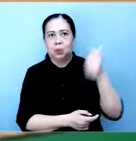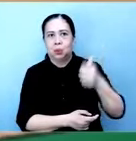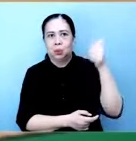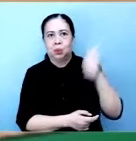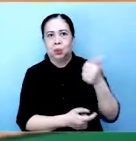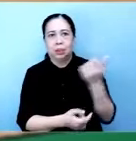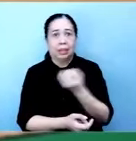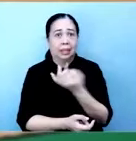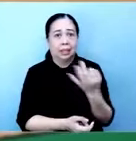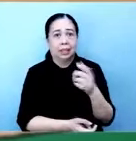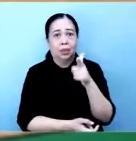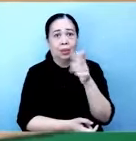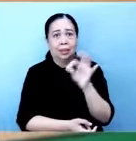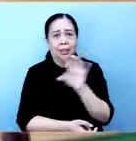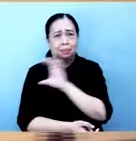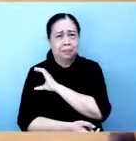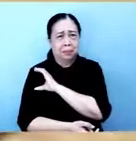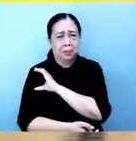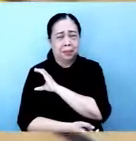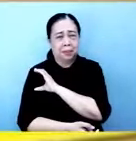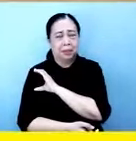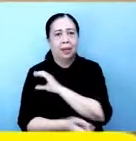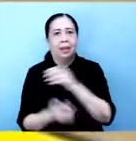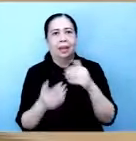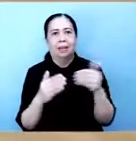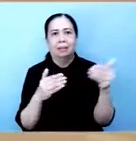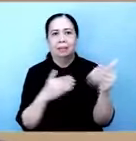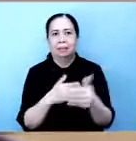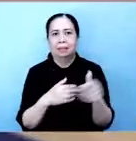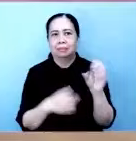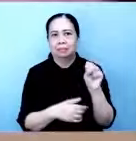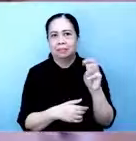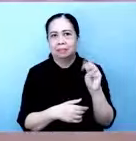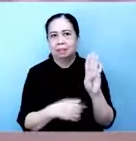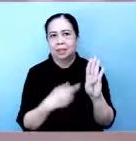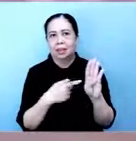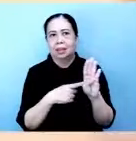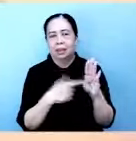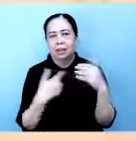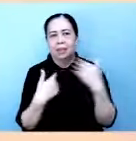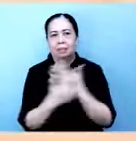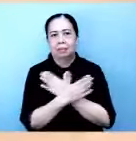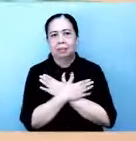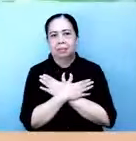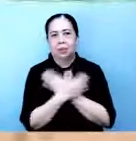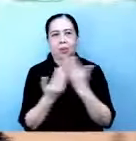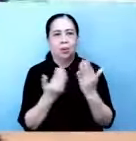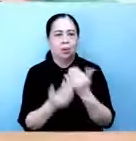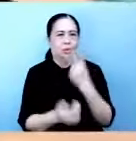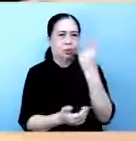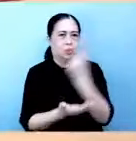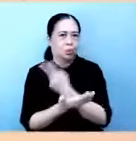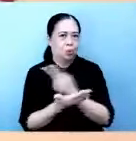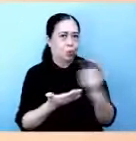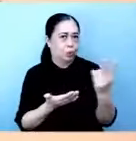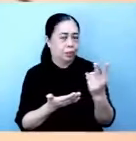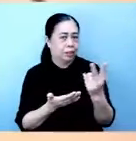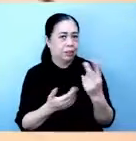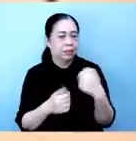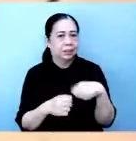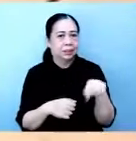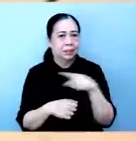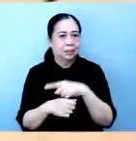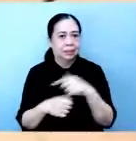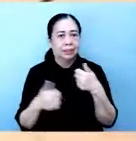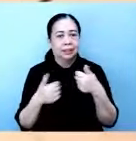ng 29 championships. May advantage din ang Beermen dahil nakapagpahinga sila ng halos dalawang linggo. Habang lumalaban sa